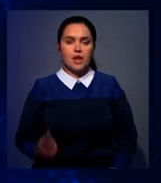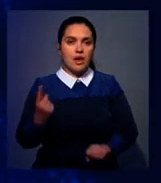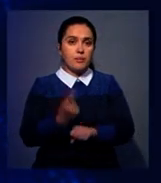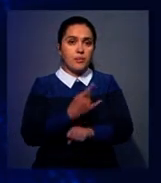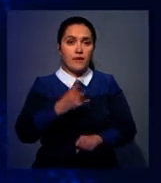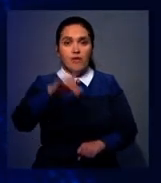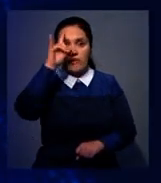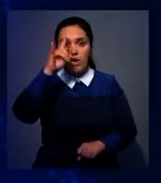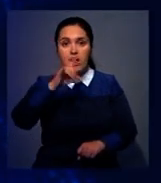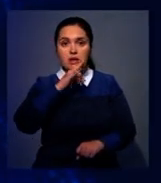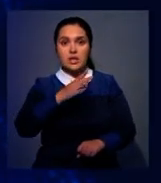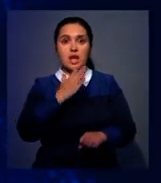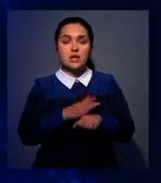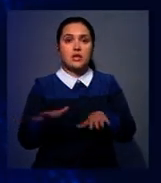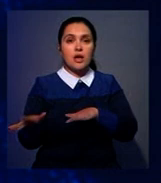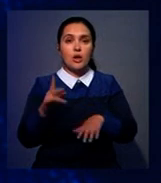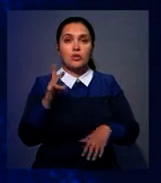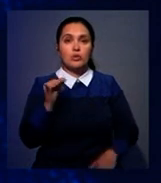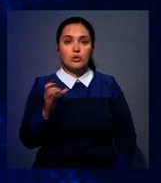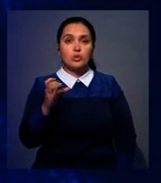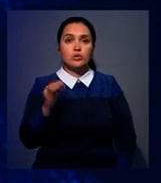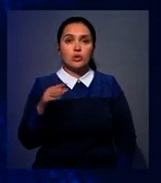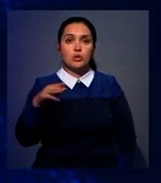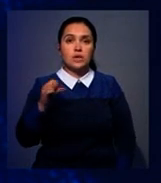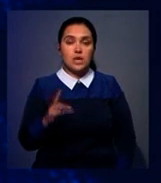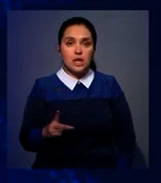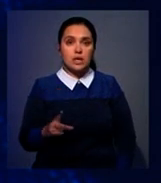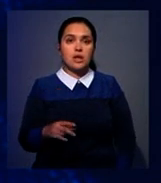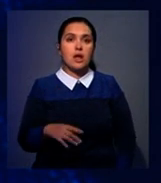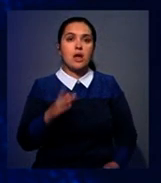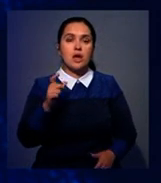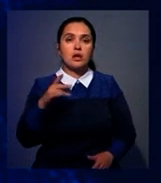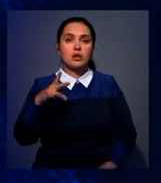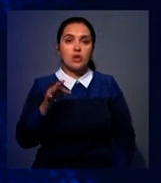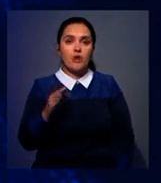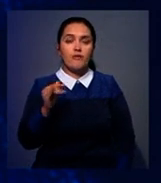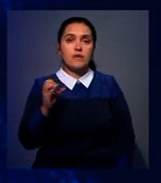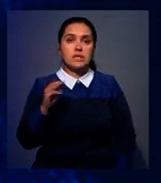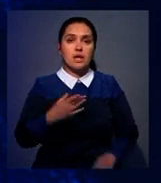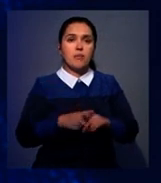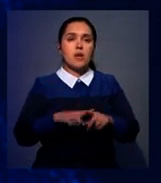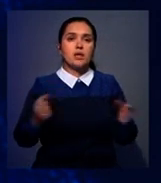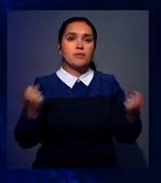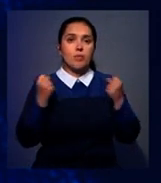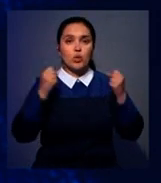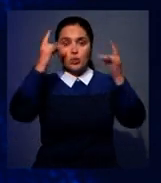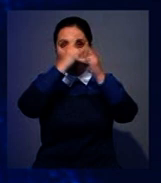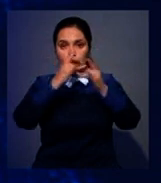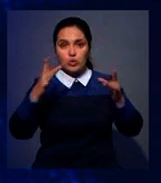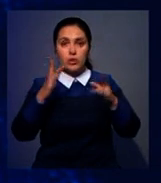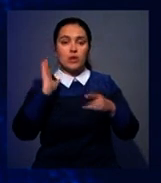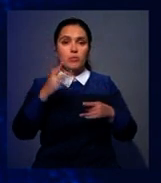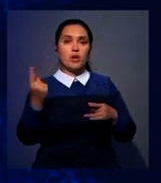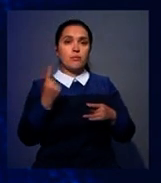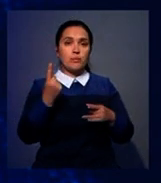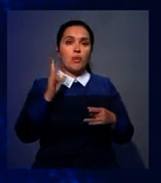Впервые в нашей стране проходит грандиозное мероприятие «Нур-Султан Этнофест». Это масштабный фестиваль спорта и культуры, в рамках которого